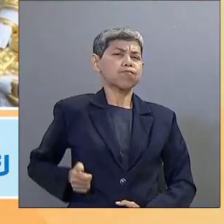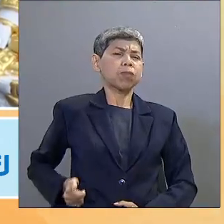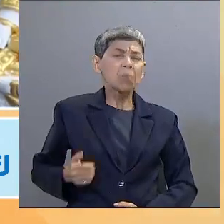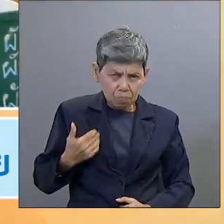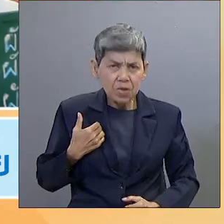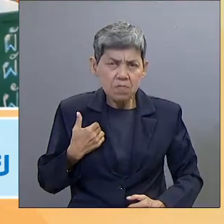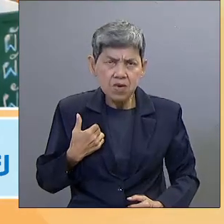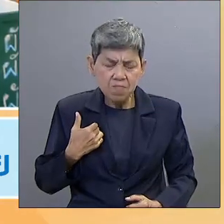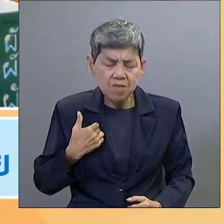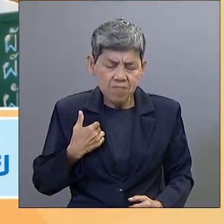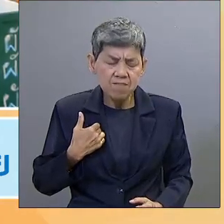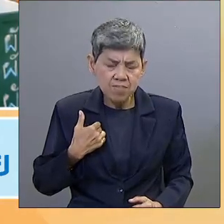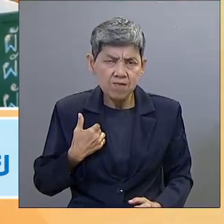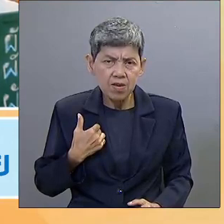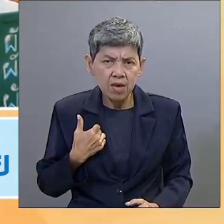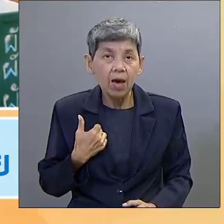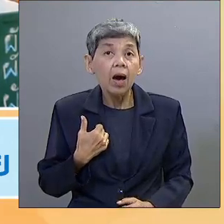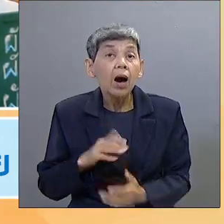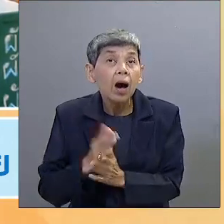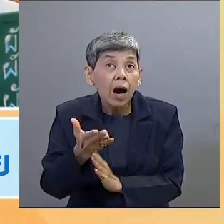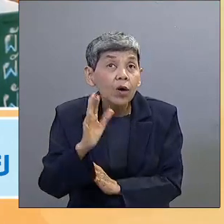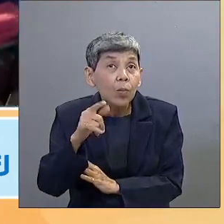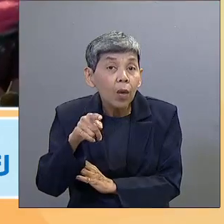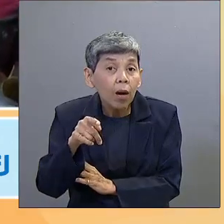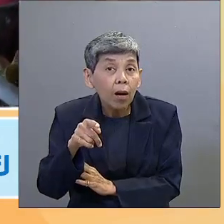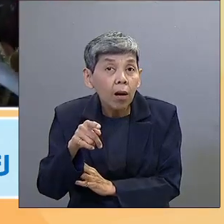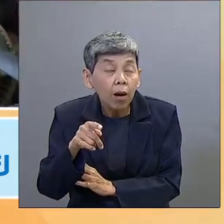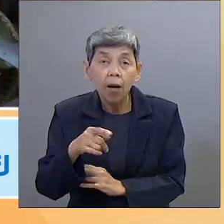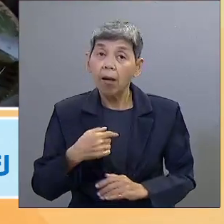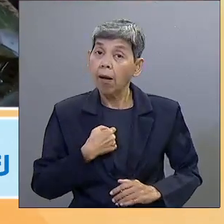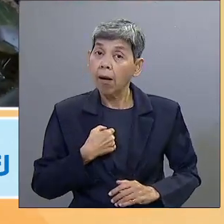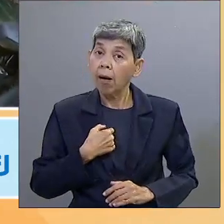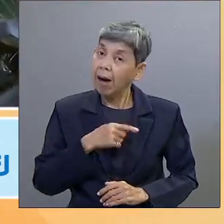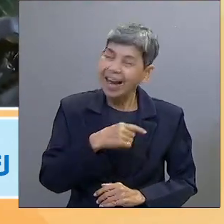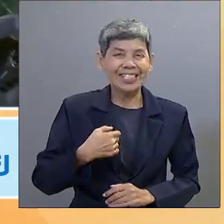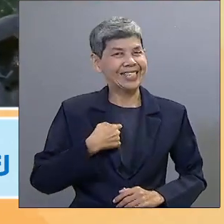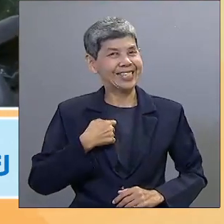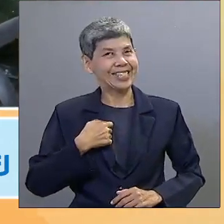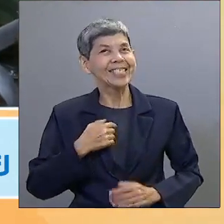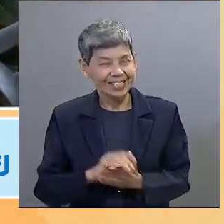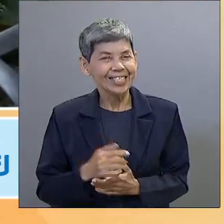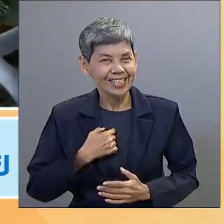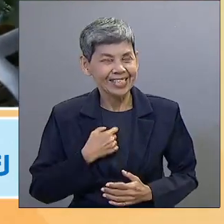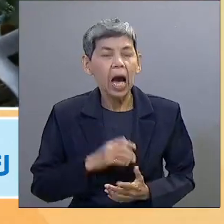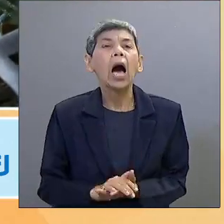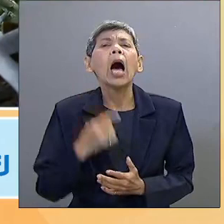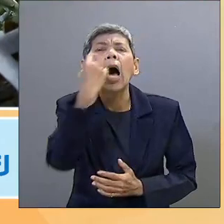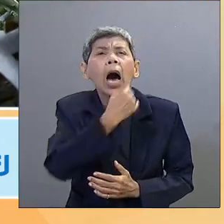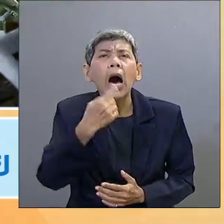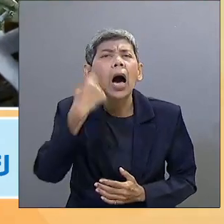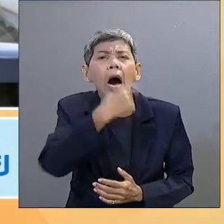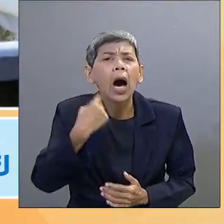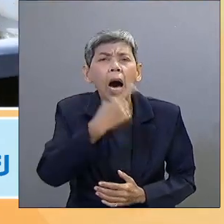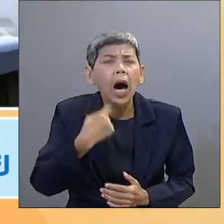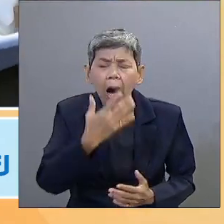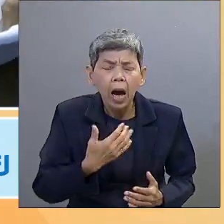มือนกันค่ะคุณผู้ชมมี ชมพู่อ่ะดิหรอพี่หรอ แล้วหรอ ยุ้ยเองเนี่ยแหละค่ะยุ้ยพูดให้เลย ย อ้าวจะพูดถึงใครคุณก็ต้